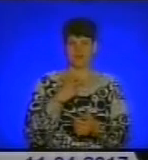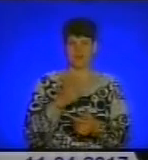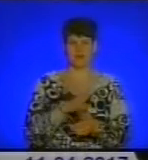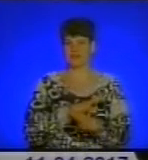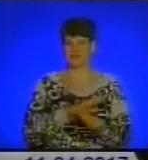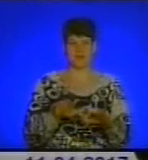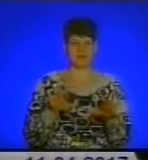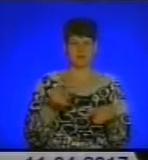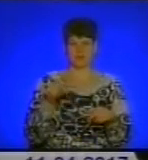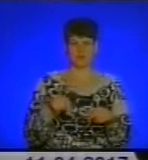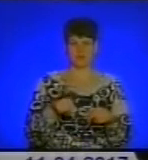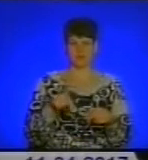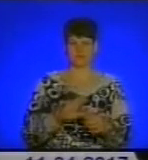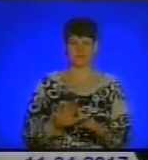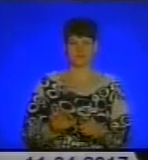немісцеві жителі,